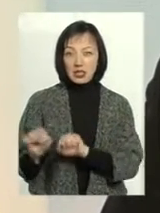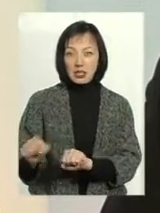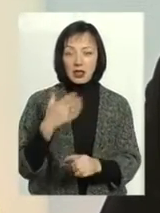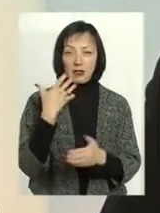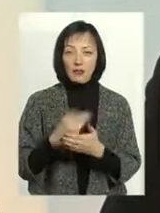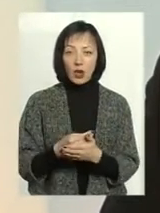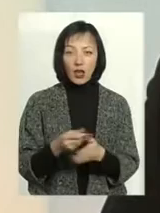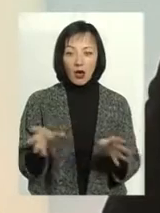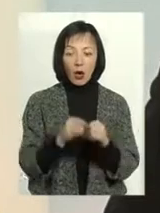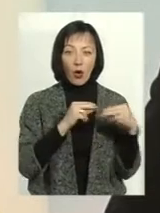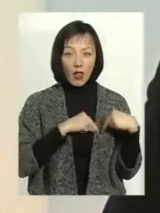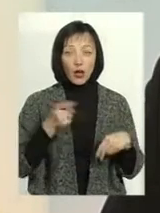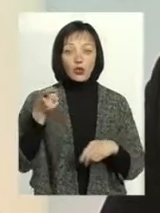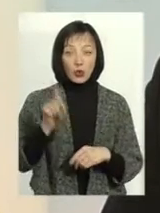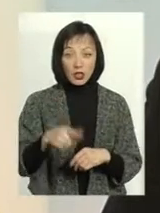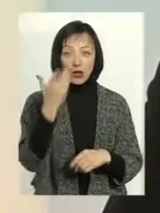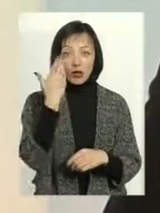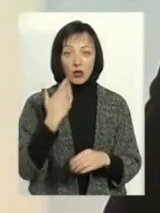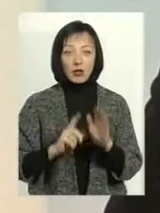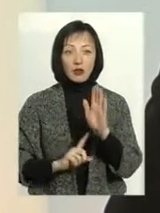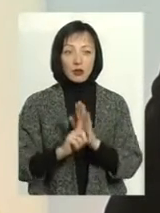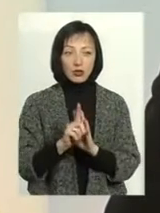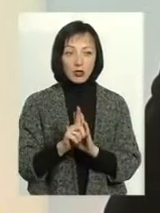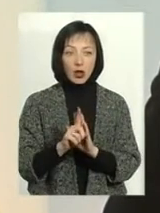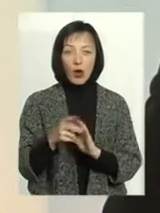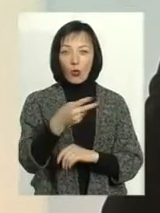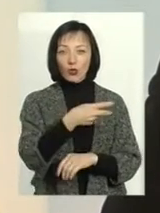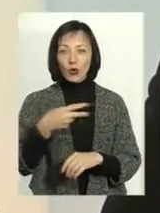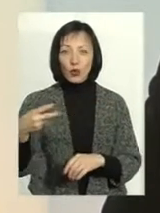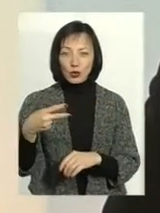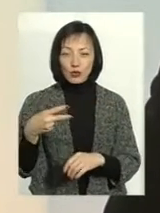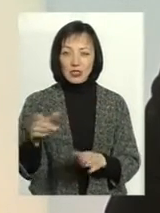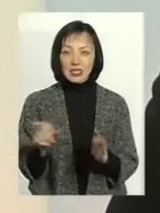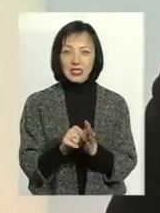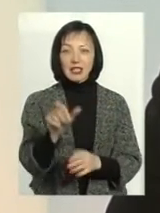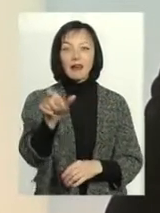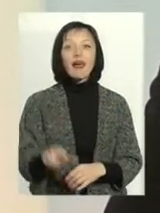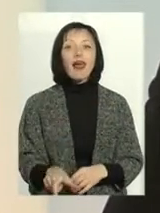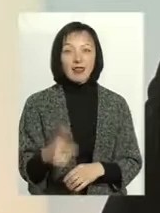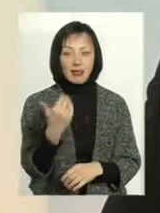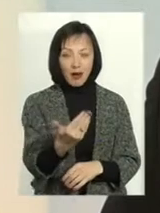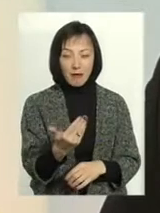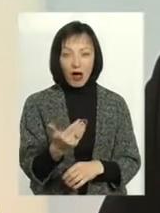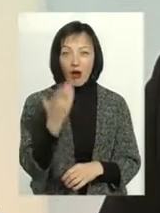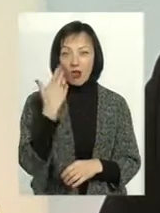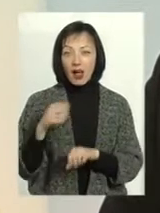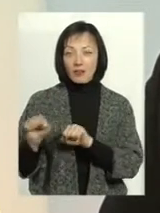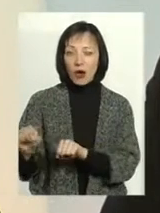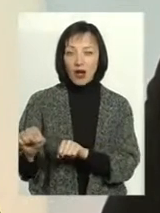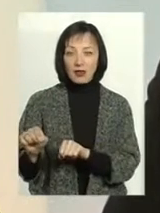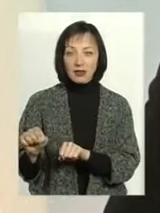своїх колег, тоді саме, коли їх починають ототожнювати з клієнтом, коли адвокати